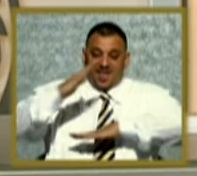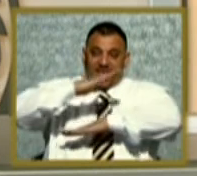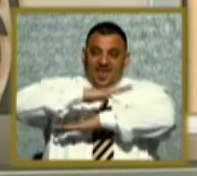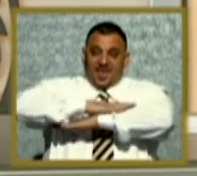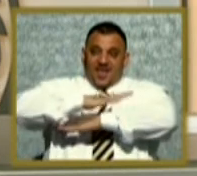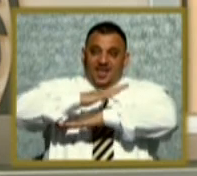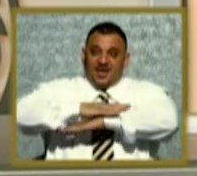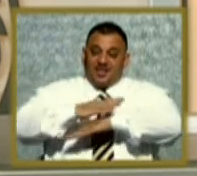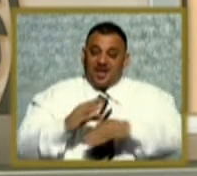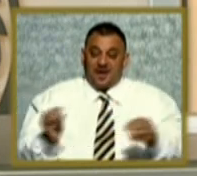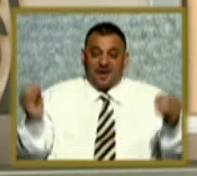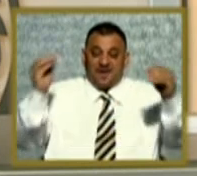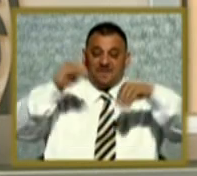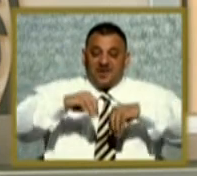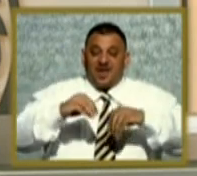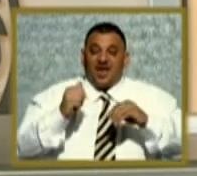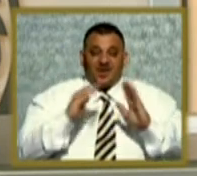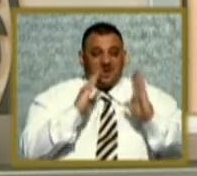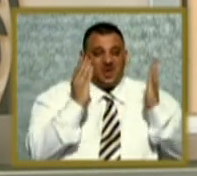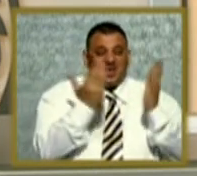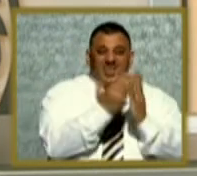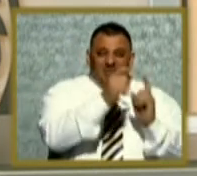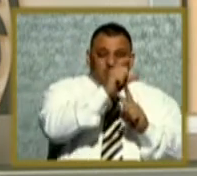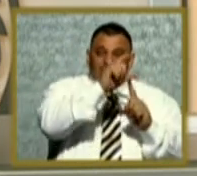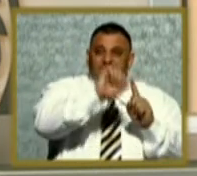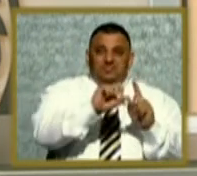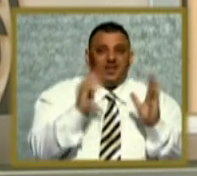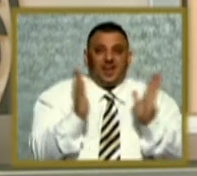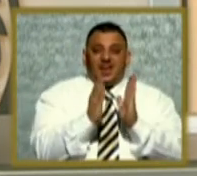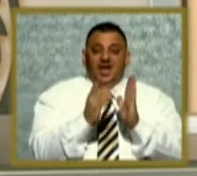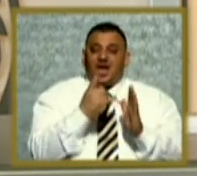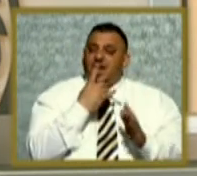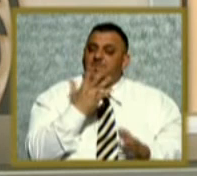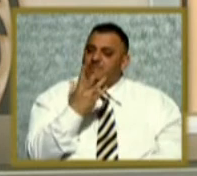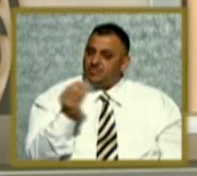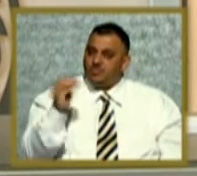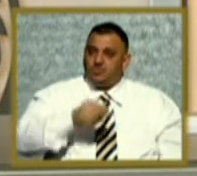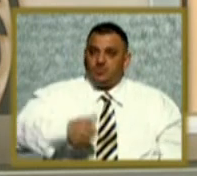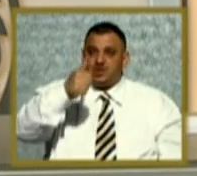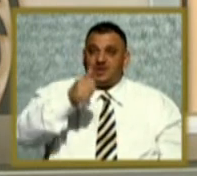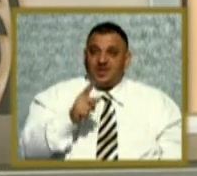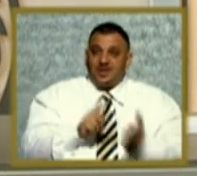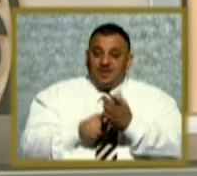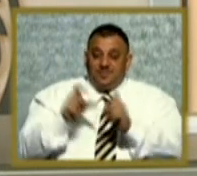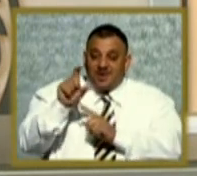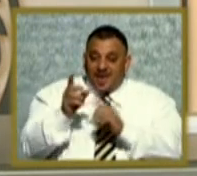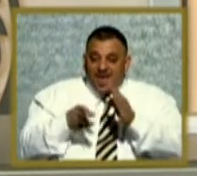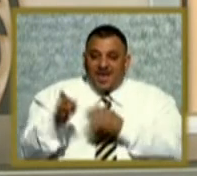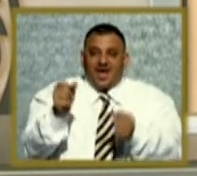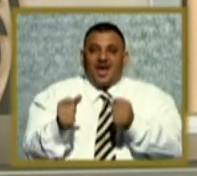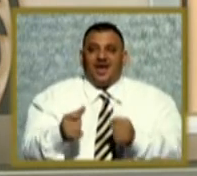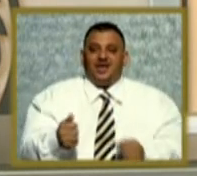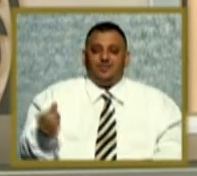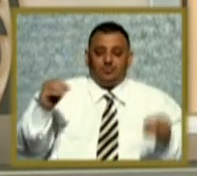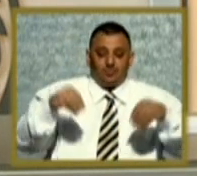يعني أشياء كثيرة، فهو أفضل من المصلى، وفرق 5 دقائق ما يضرك إن شاء الله. فأنا أقول لك بأنك تذهب إلى الجامع أفضل